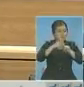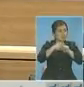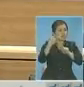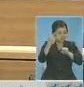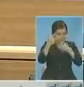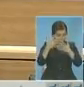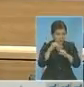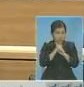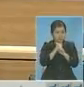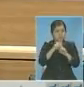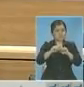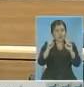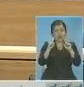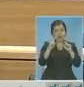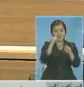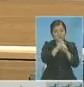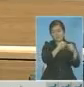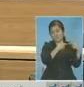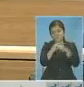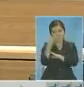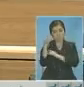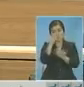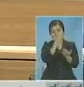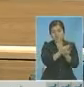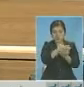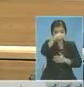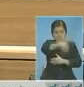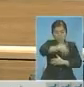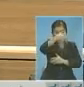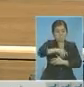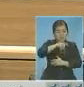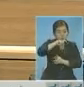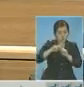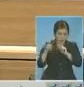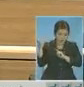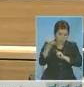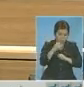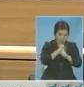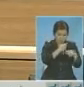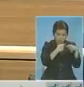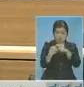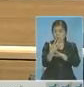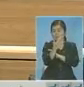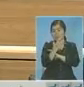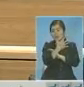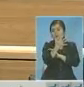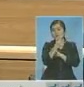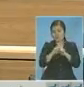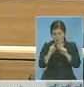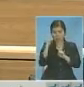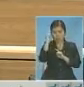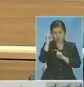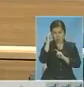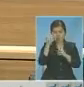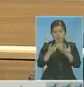นี้นะคะก็ได้ทิ้งอุปกรณ์ก่อสร้างแล้วก็ขุดหลุมค้างไว้ยังไม่ไปดำเนินการก่อสร้างแต่อย่างใดแต่ทราบว่าขณะนี้สัญญ